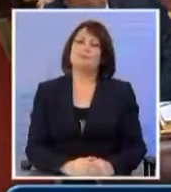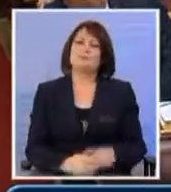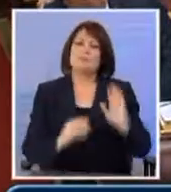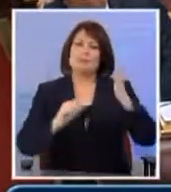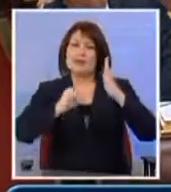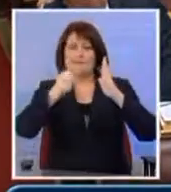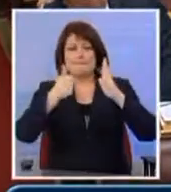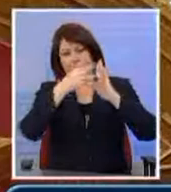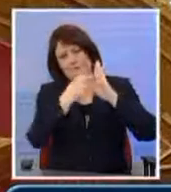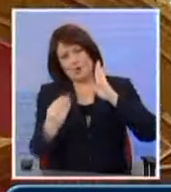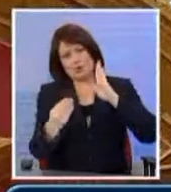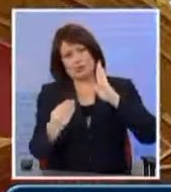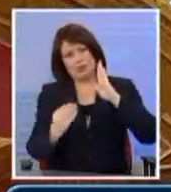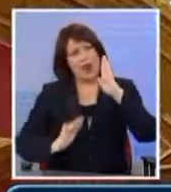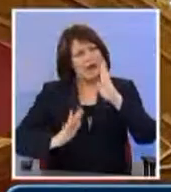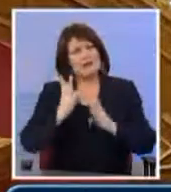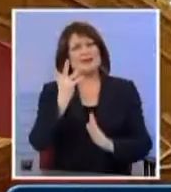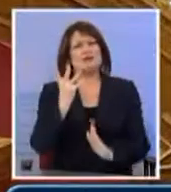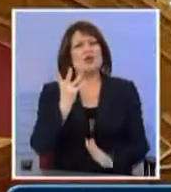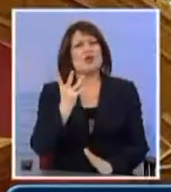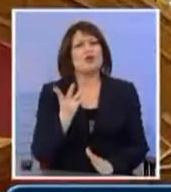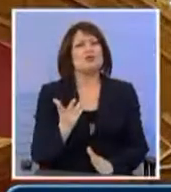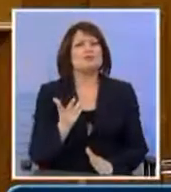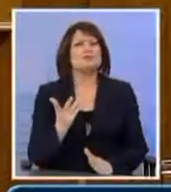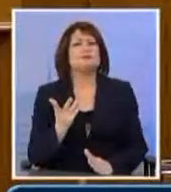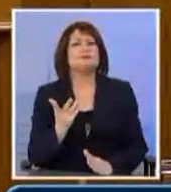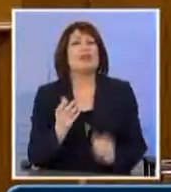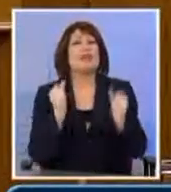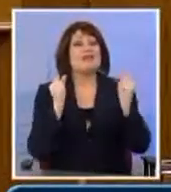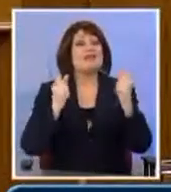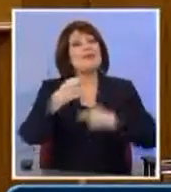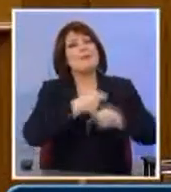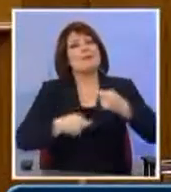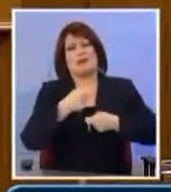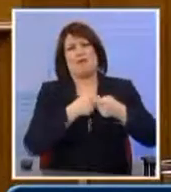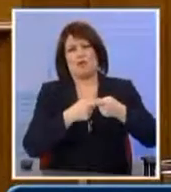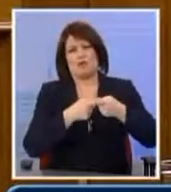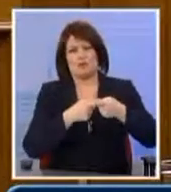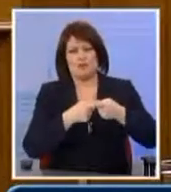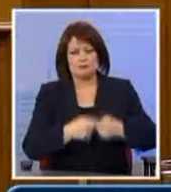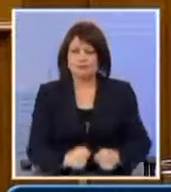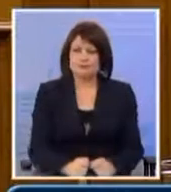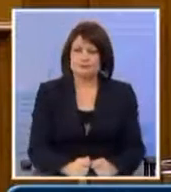προτύπου στην υπηρεσία του φορολογούμενου πολίτη και της υγιούς επιχειρηματικότητας.